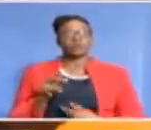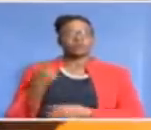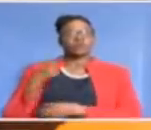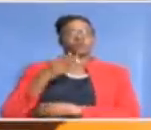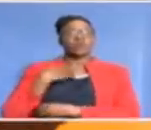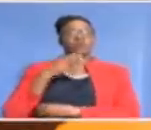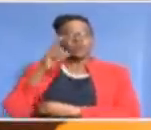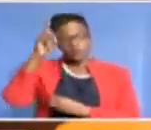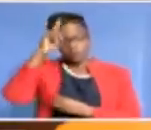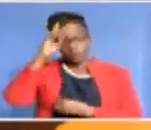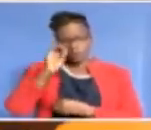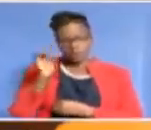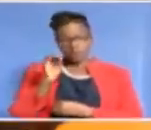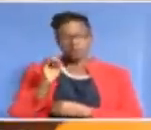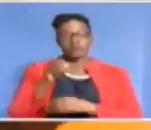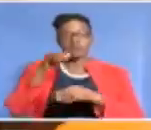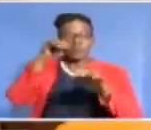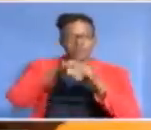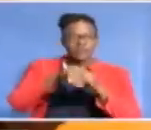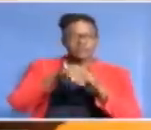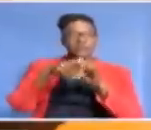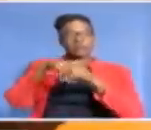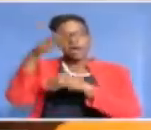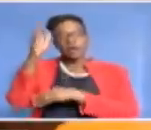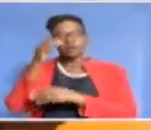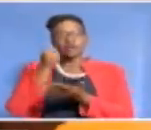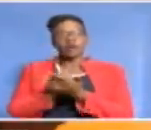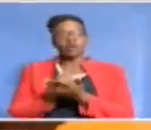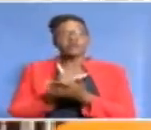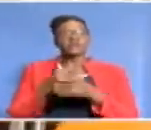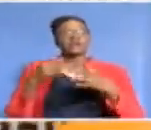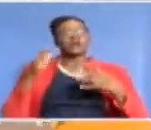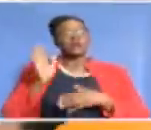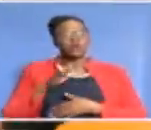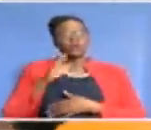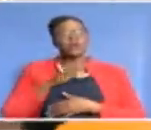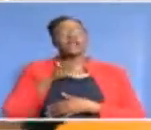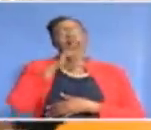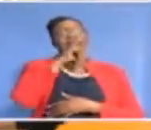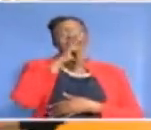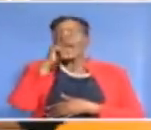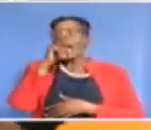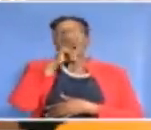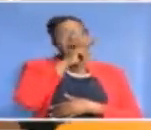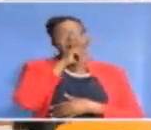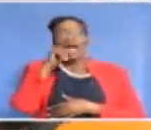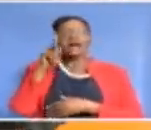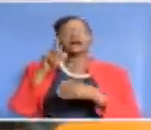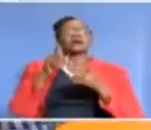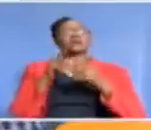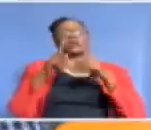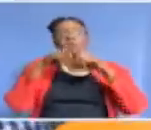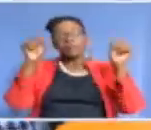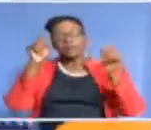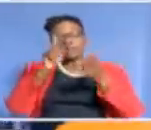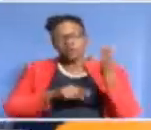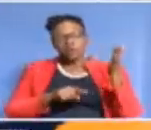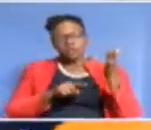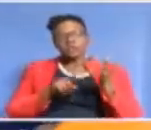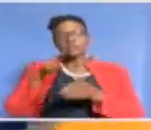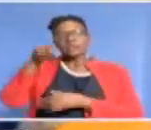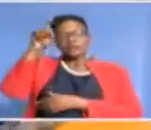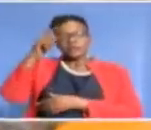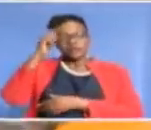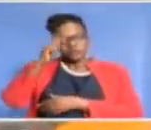Ndani na nje ya ofisi ya spika walipiga mayowe na kelele zilizokuwa na ujumbe mmoja tu. She need to respect